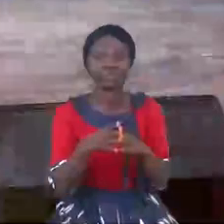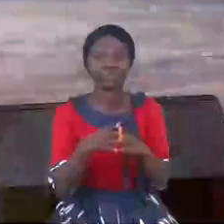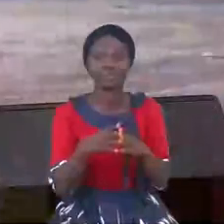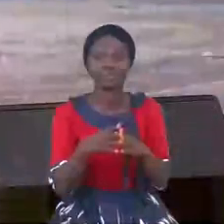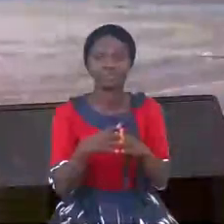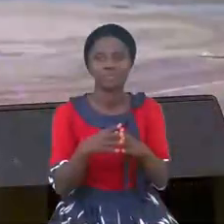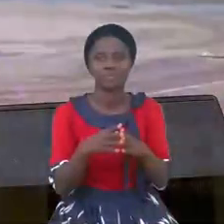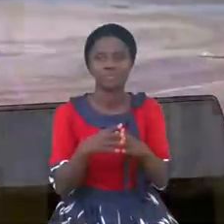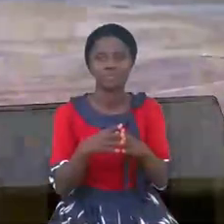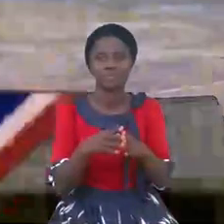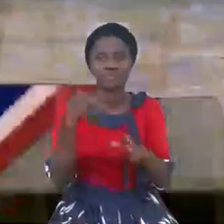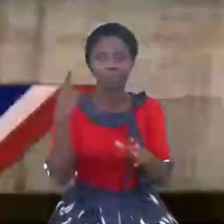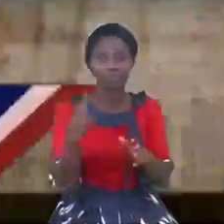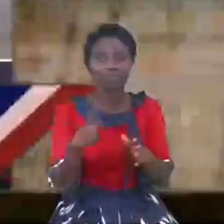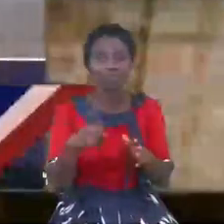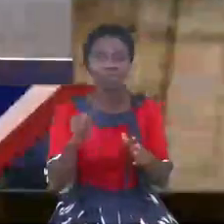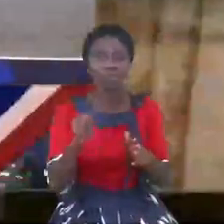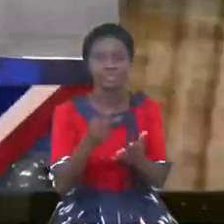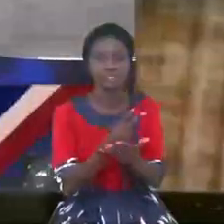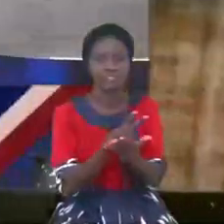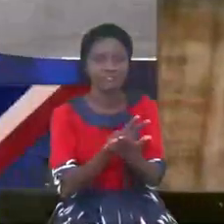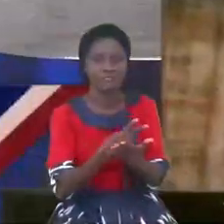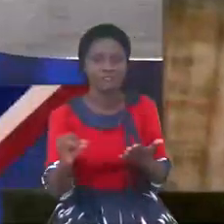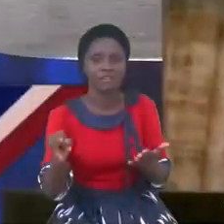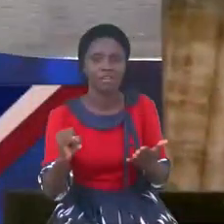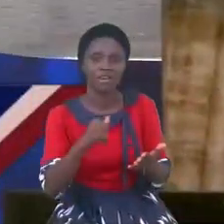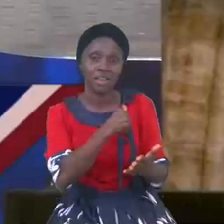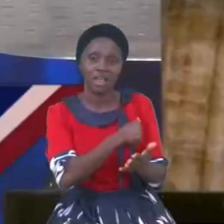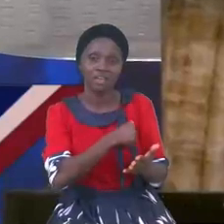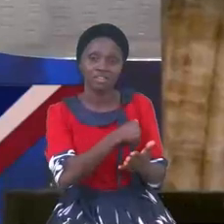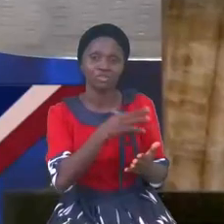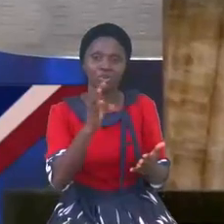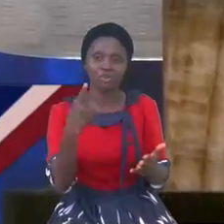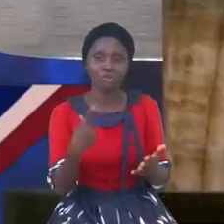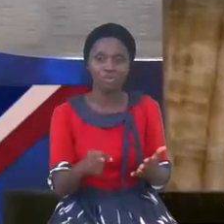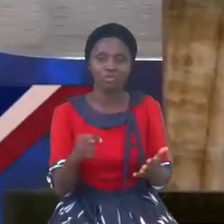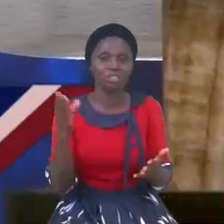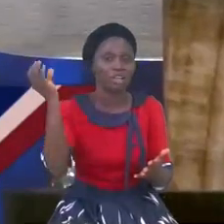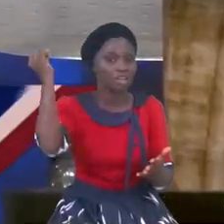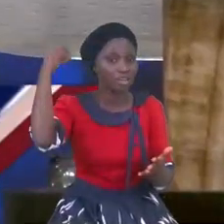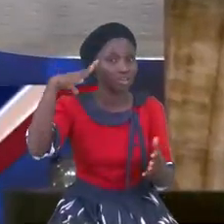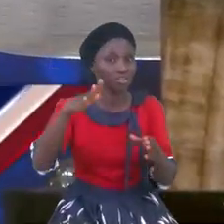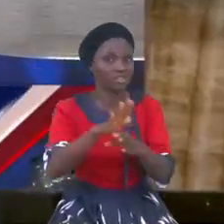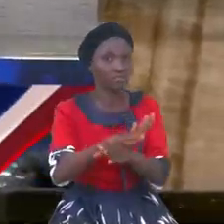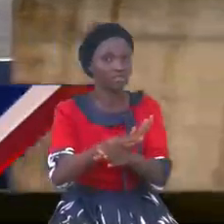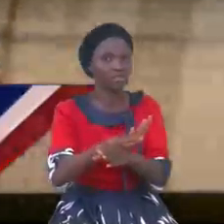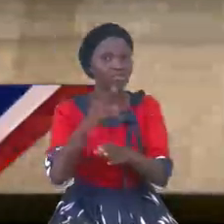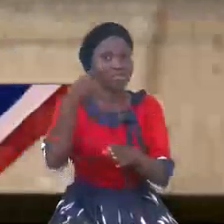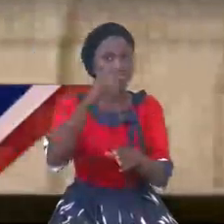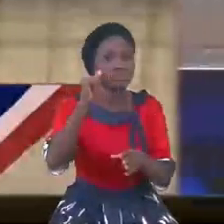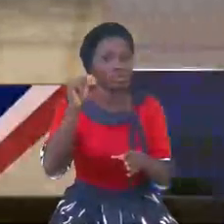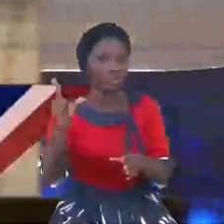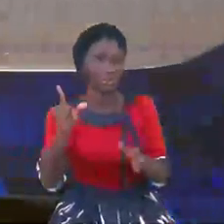L'attitude défaillante des Galates gracieux. L'attitude défaillante. Voyez, allons aux